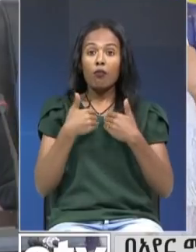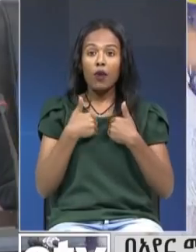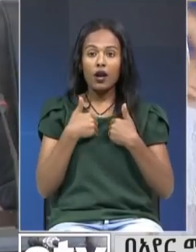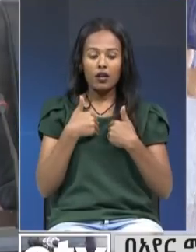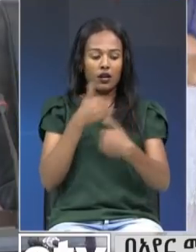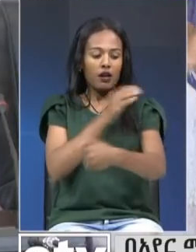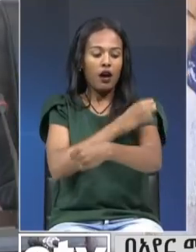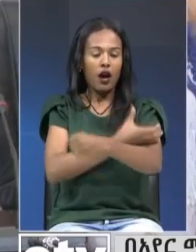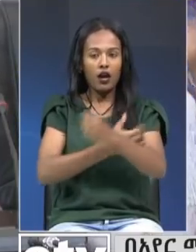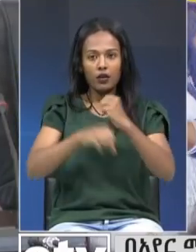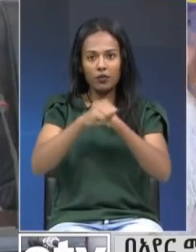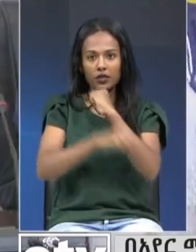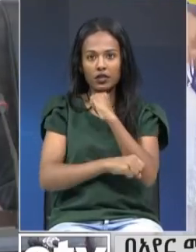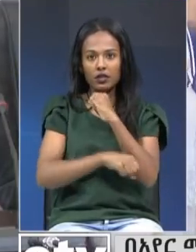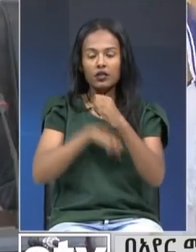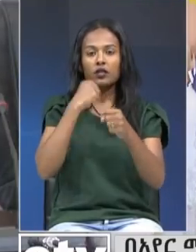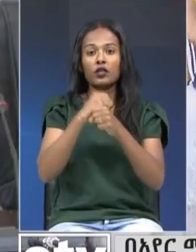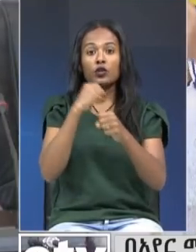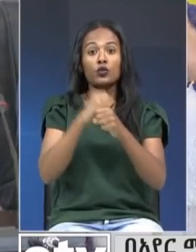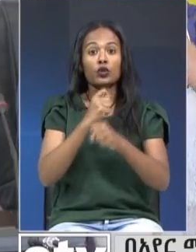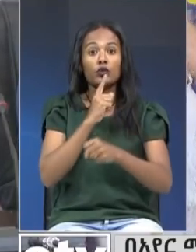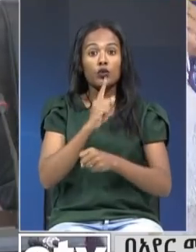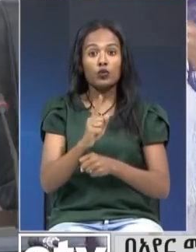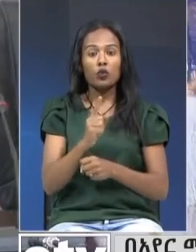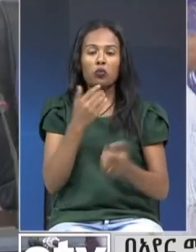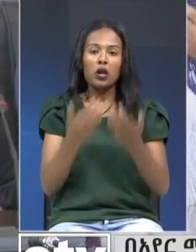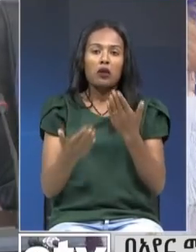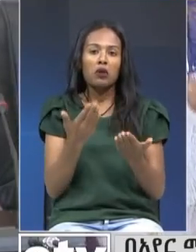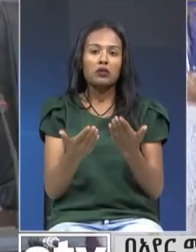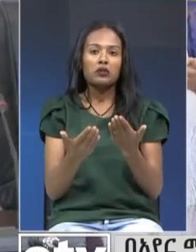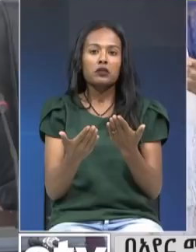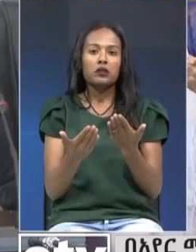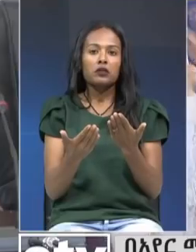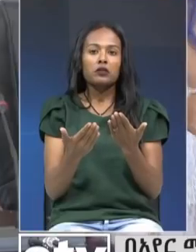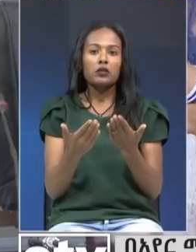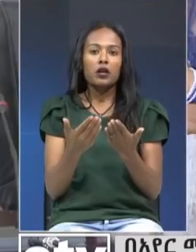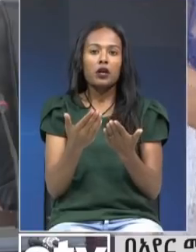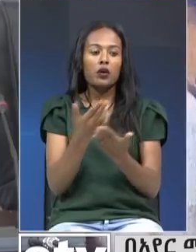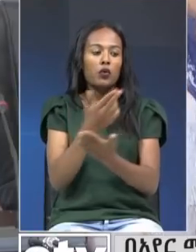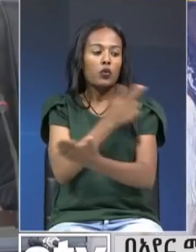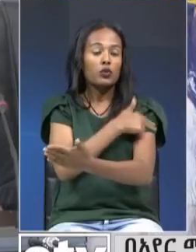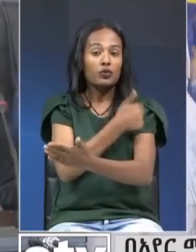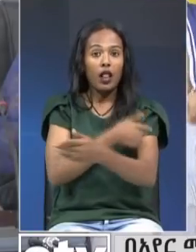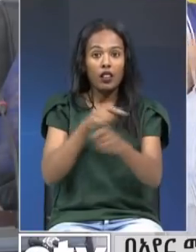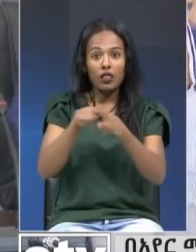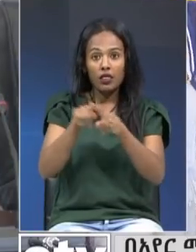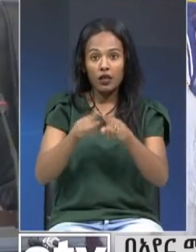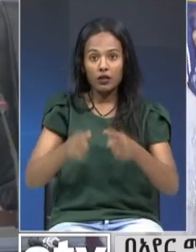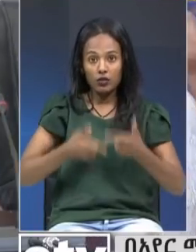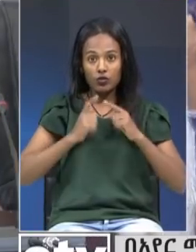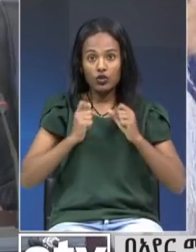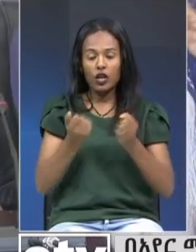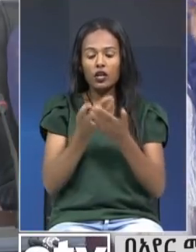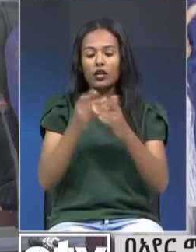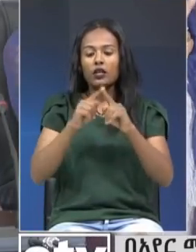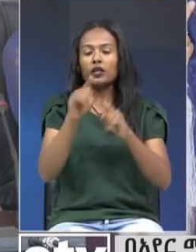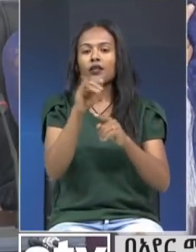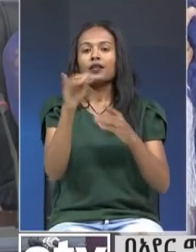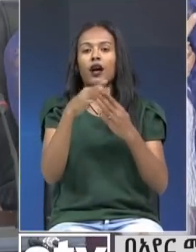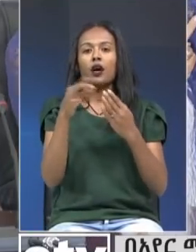ባለን አቅም መሰረት ስራዎች እየተሰሩን ያሉት ምናልባት የሆስፒታሎች ውስንነት ሊኖር ይችላሉ። ነገር ግን ልክ እንደ